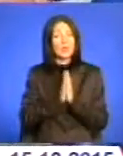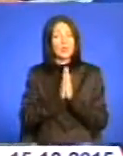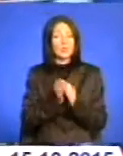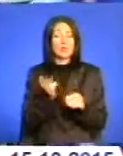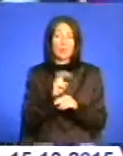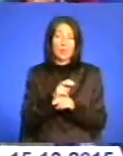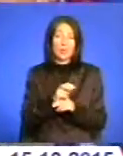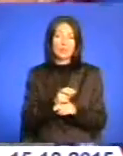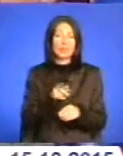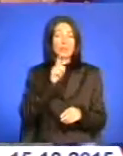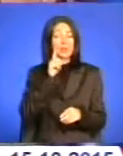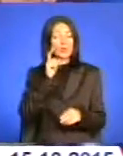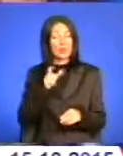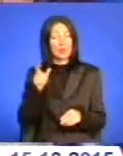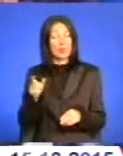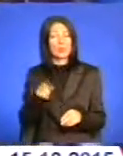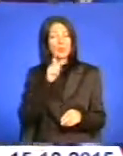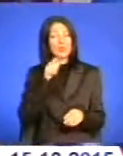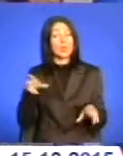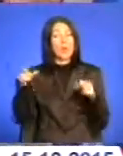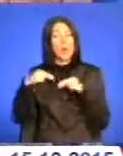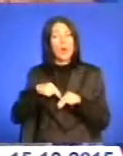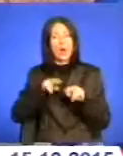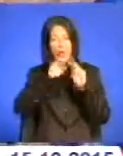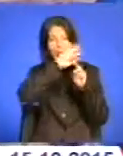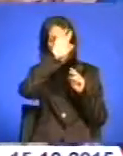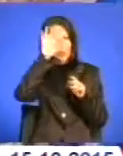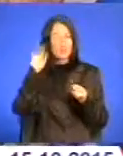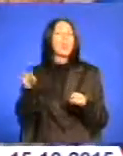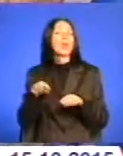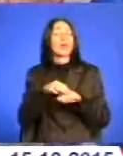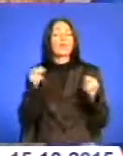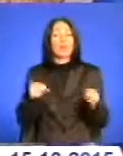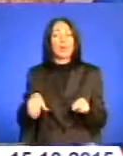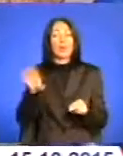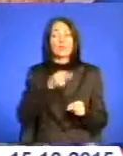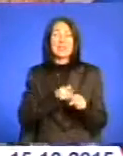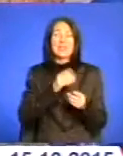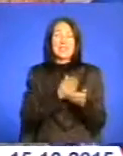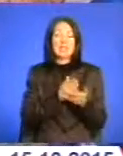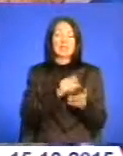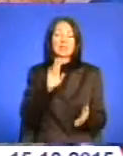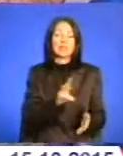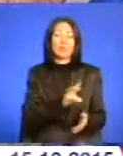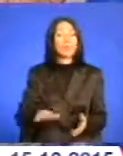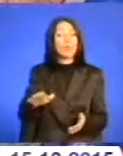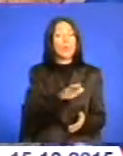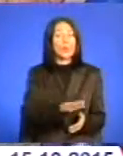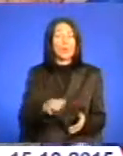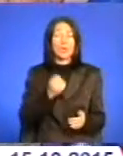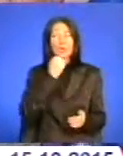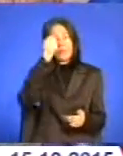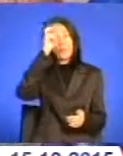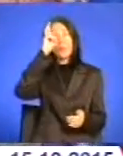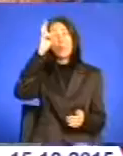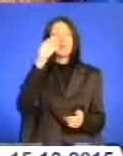тут приходять молоді люди, молоді пари, шлюби, тобто все відбувається на церковному подвір'ї. Тому дякуємо Богові і Сергію Віталійовичу, що він це зміг для